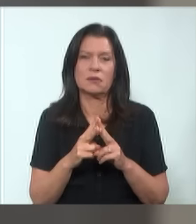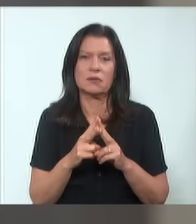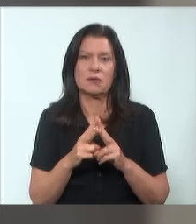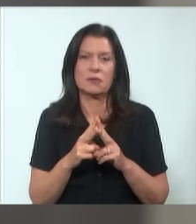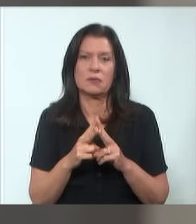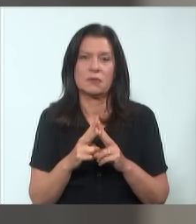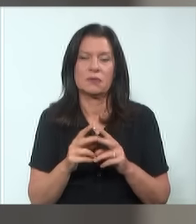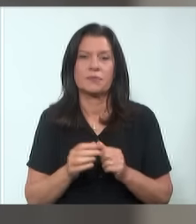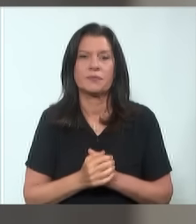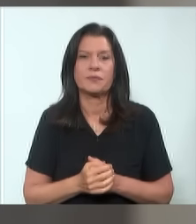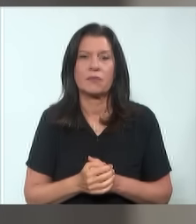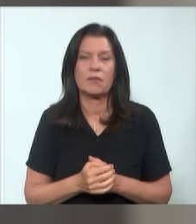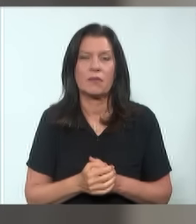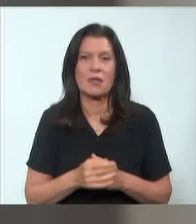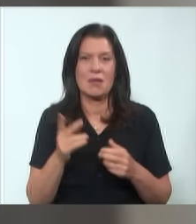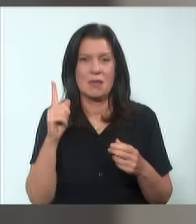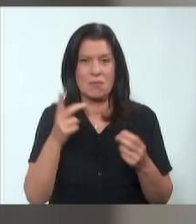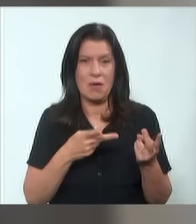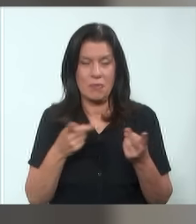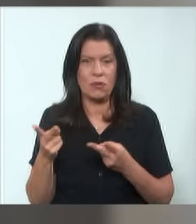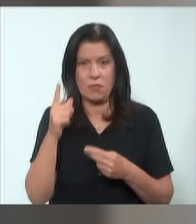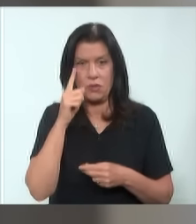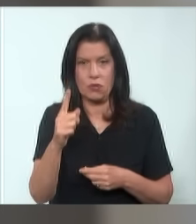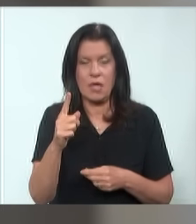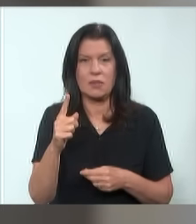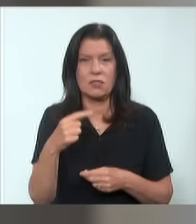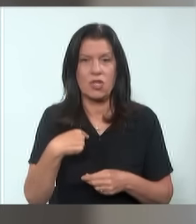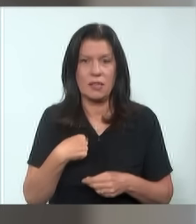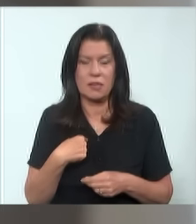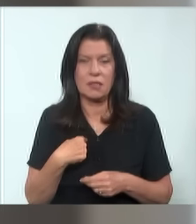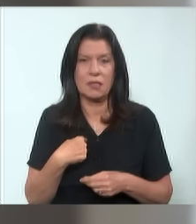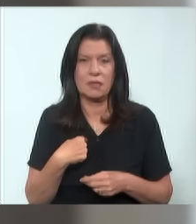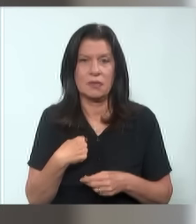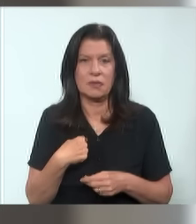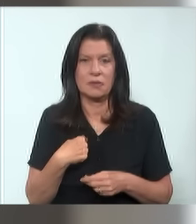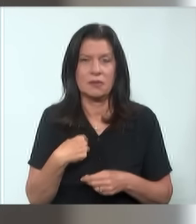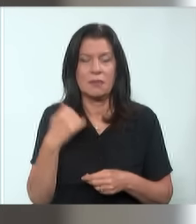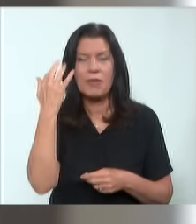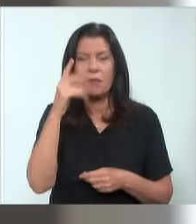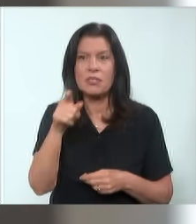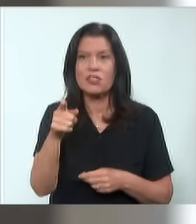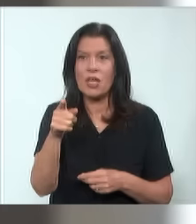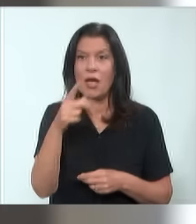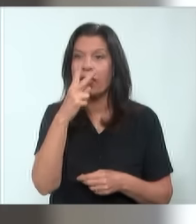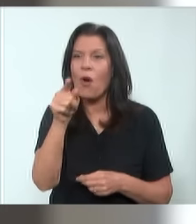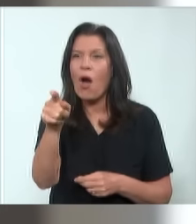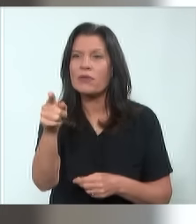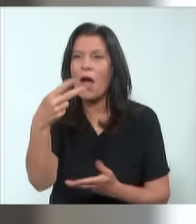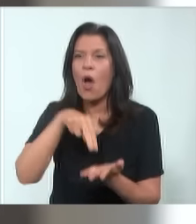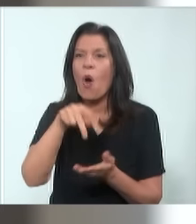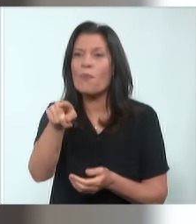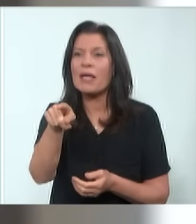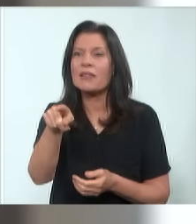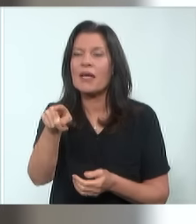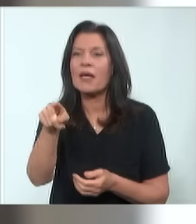בבית חולים, שאת יודעת שאני, שהיא עומדת ואני באה לקראתה ופשוט נופלת,